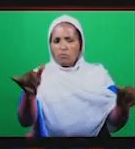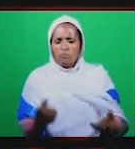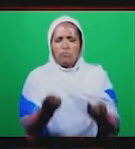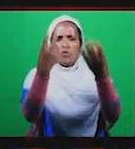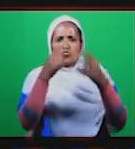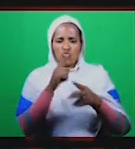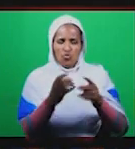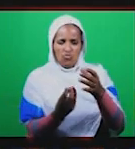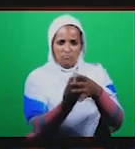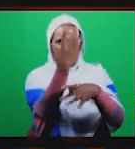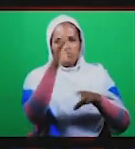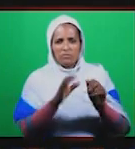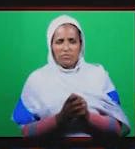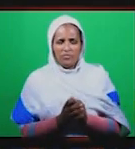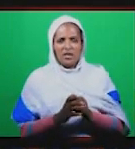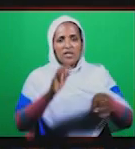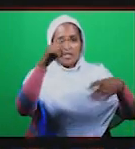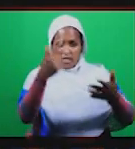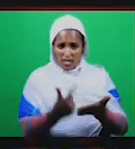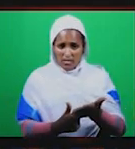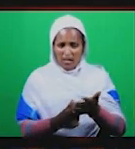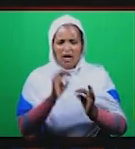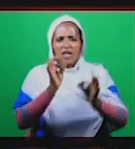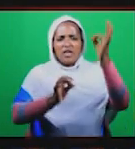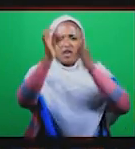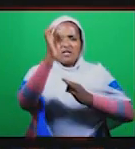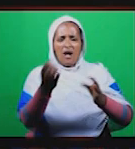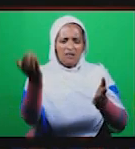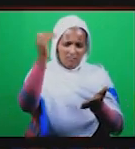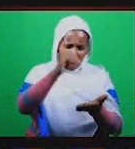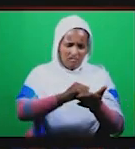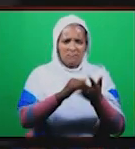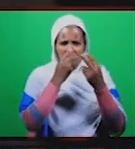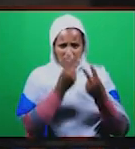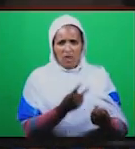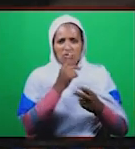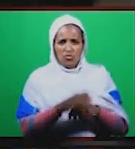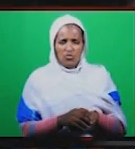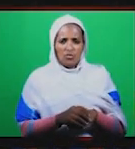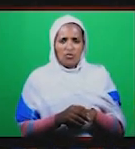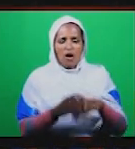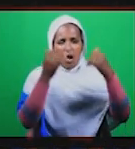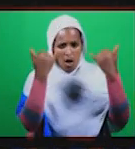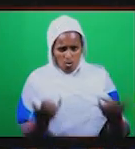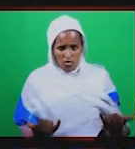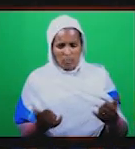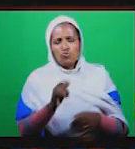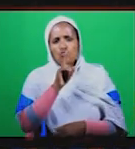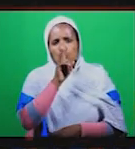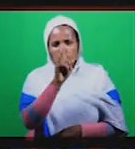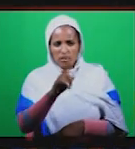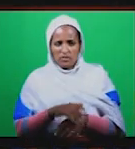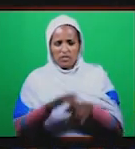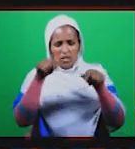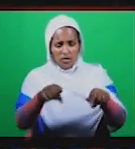ነው በስቶ ነው የሚያጭፈጭፈው ስለዚህ የታሪክ ክለሳ ነው አሁንም